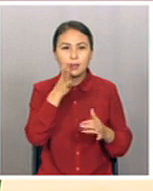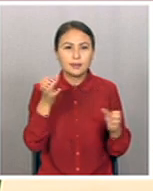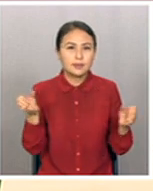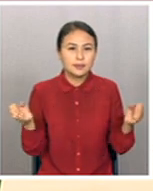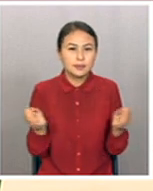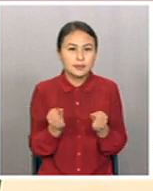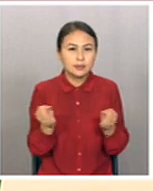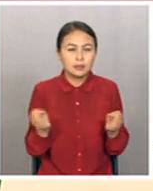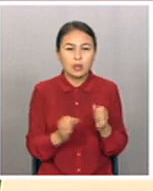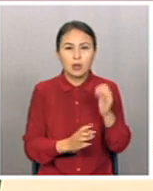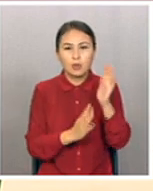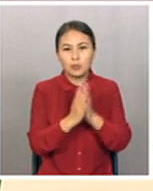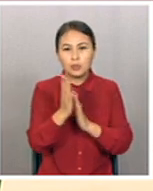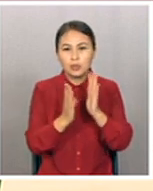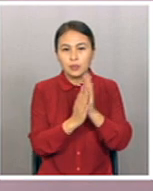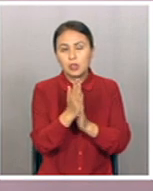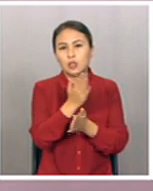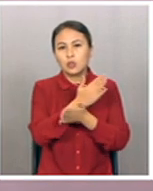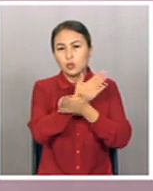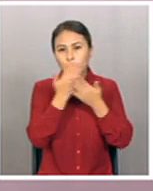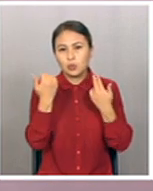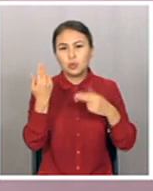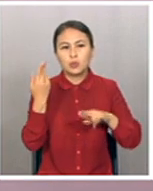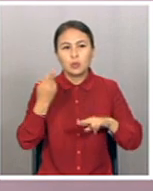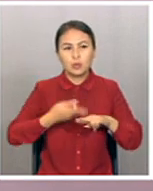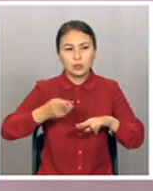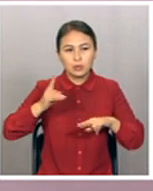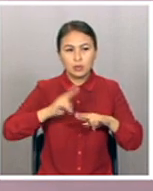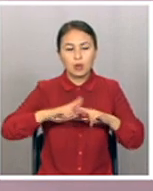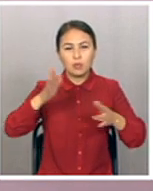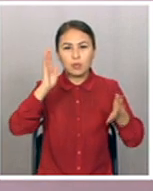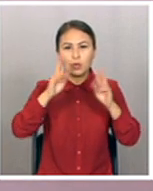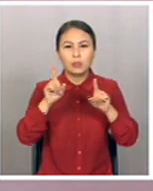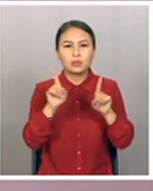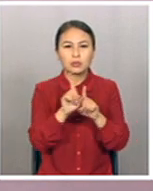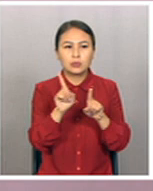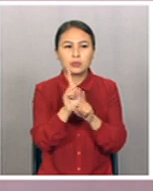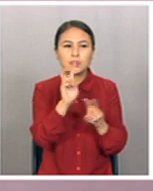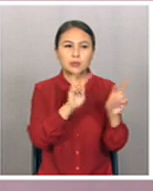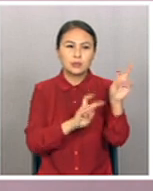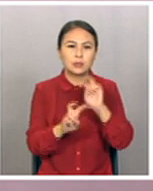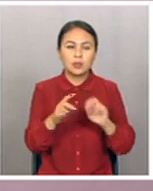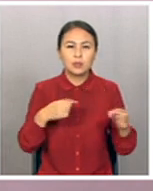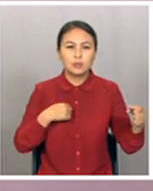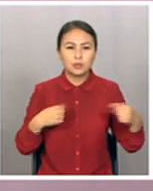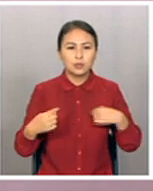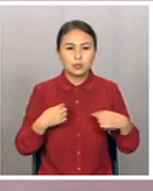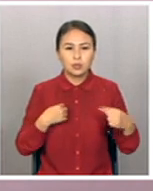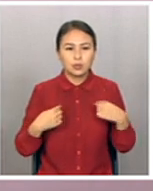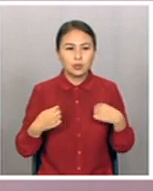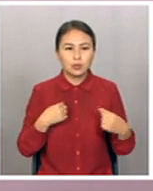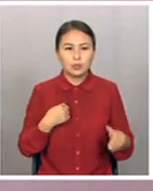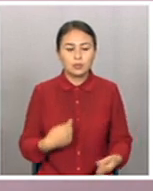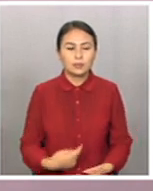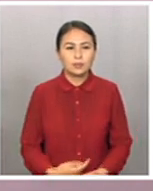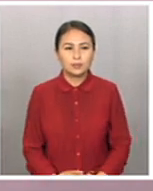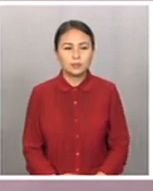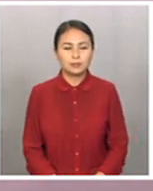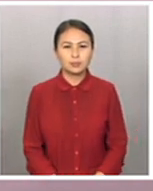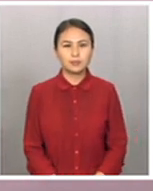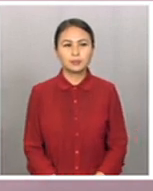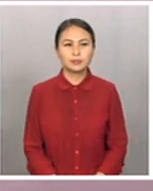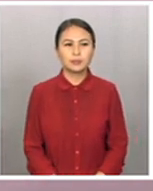өсімдіктер өспейтін болғандықтан бұландар да азық табуға қиналады.